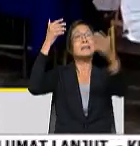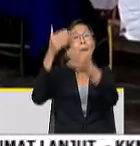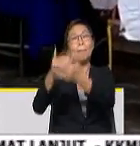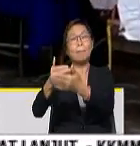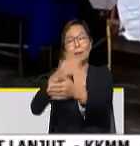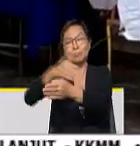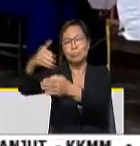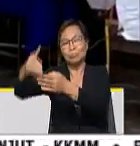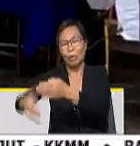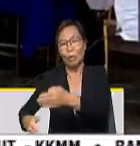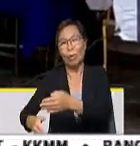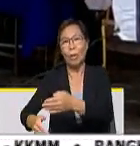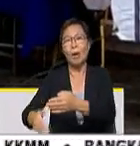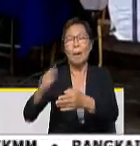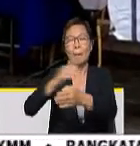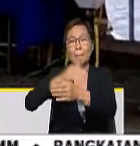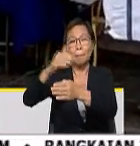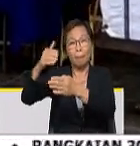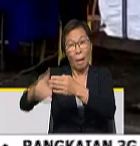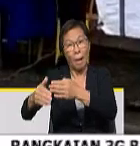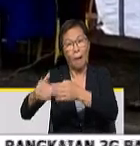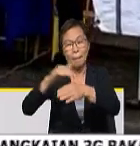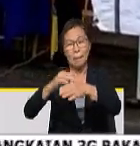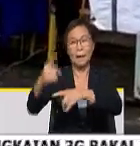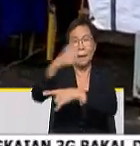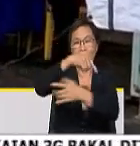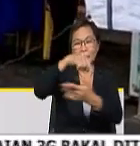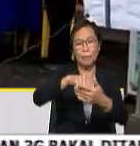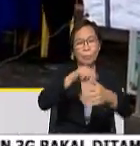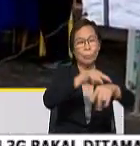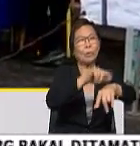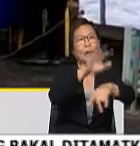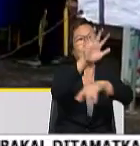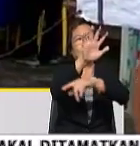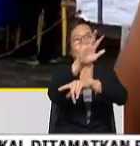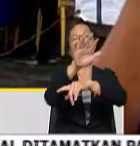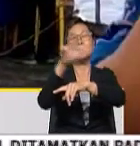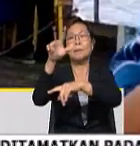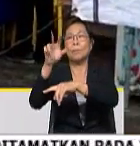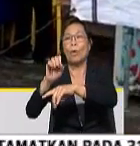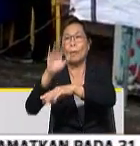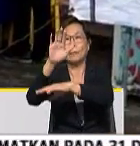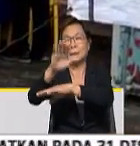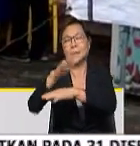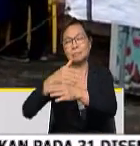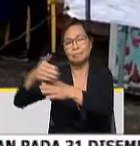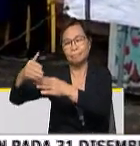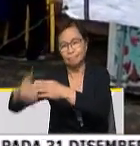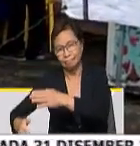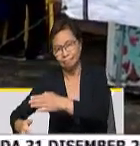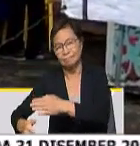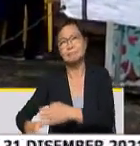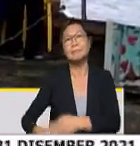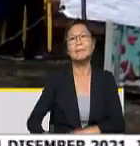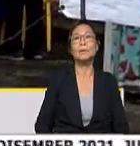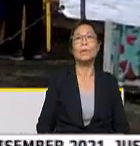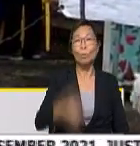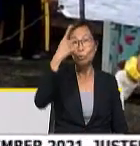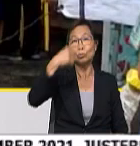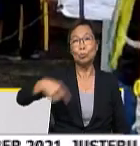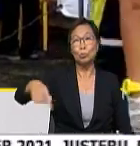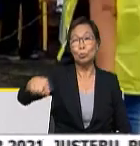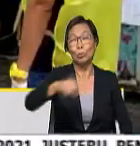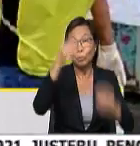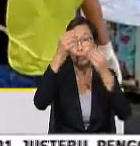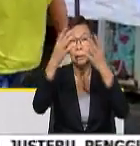pengundian pada pagi pada hari ini kira-kira pukul 5.30 petang nanti insyaAllah. Dan untuk